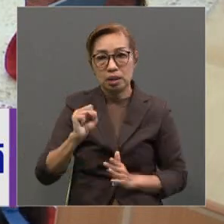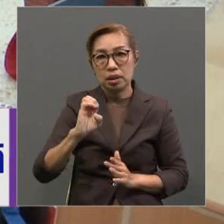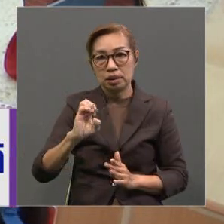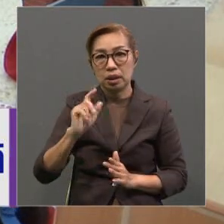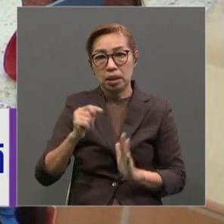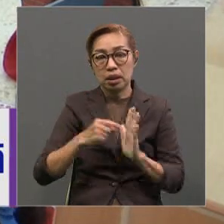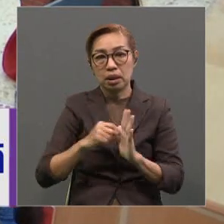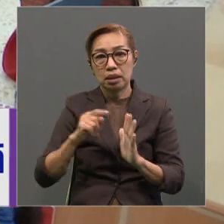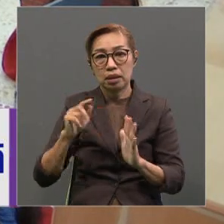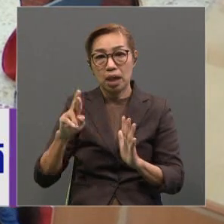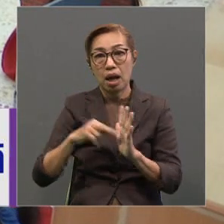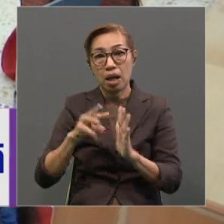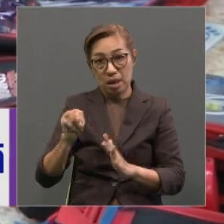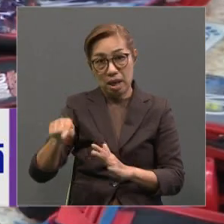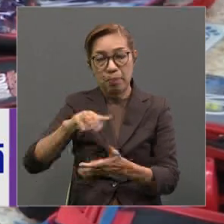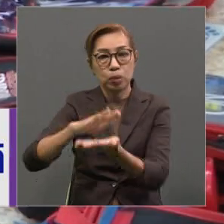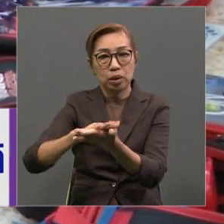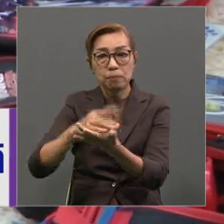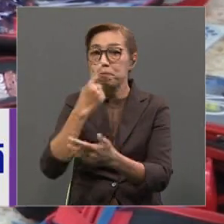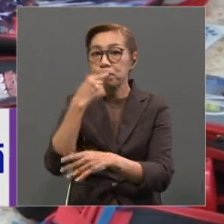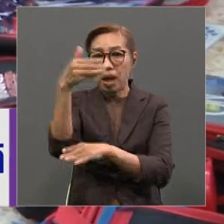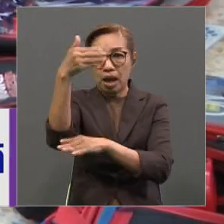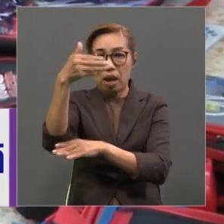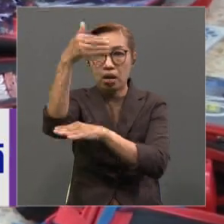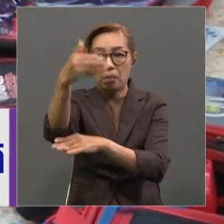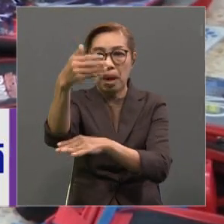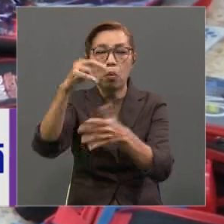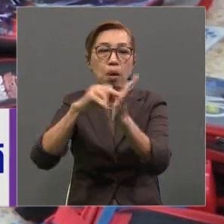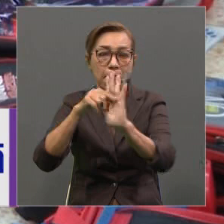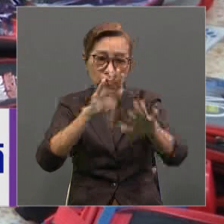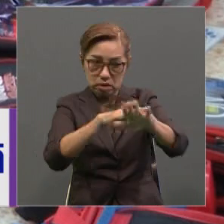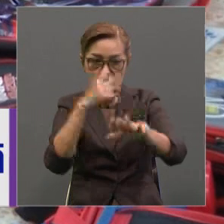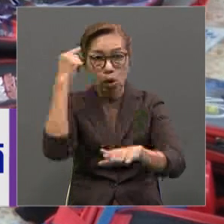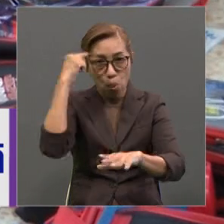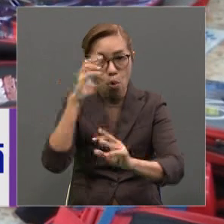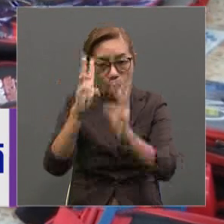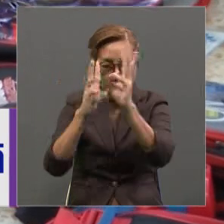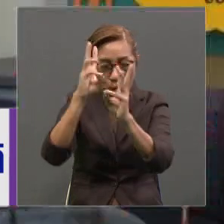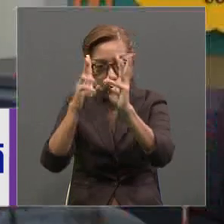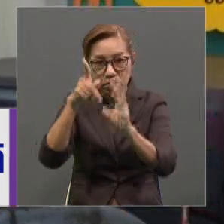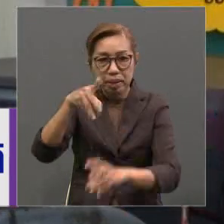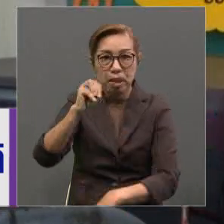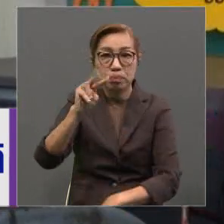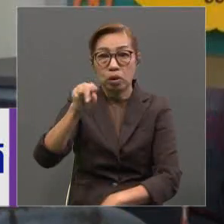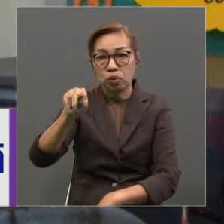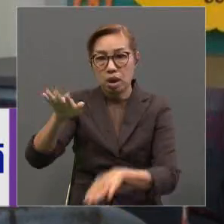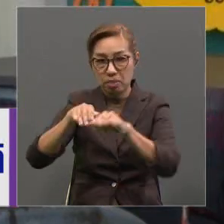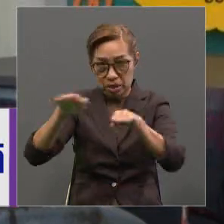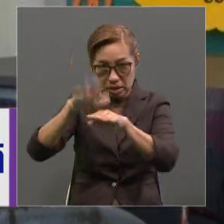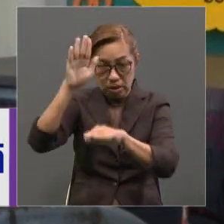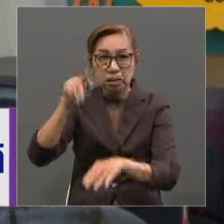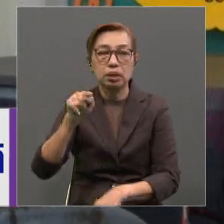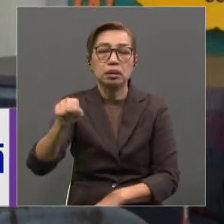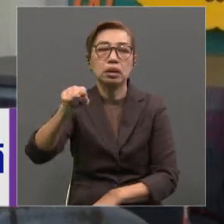ปราบศัตรูพ่ายครับอันนี้เป็นการแจ้งเตือนเรื่องของคุณภาพอากาศว่ามีปริมาณฝุ่น PM 2.5เกินค่ามาตรฐานครับ